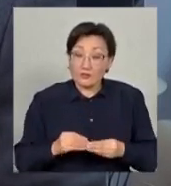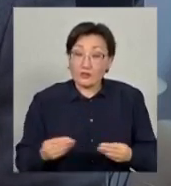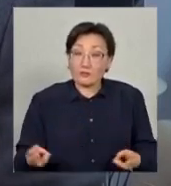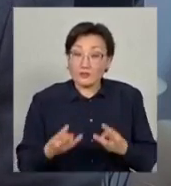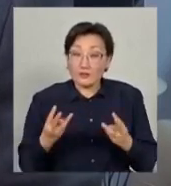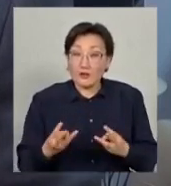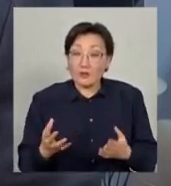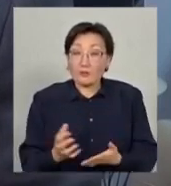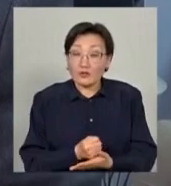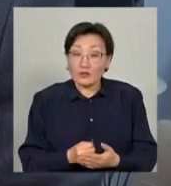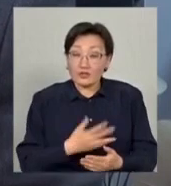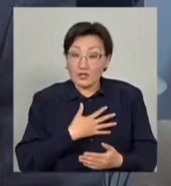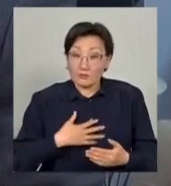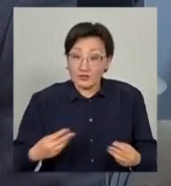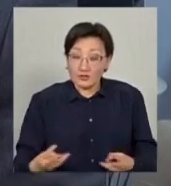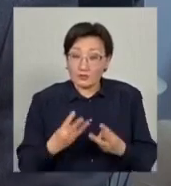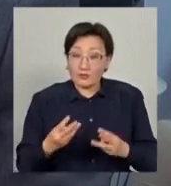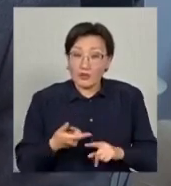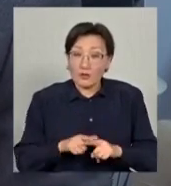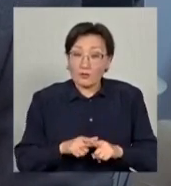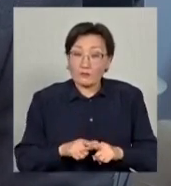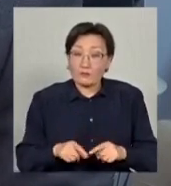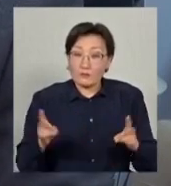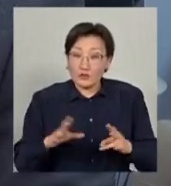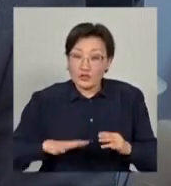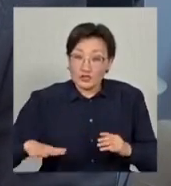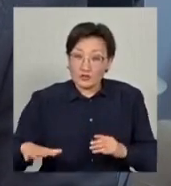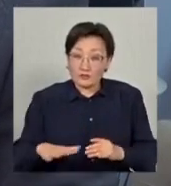в результате пожара получил ожоги открытым пламенем. Площадь поражения